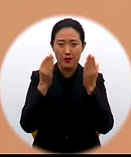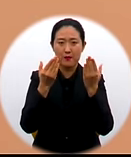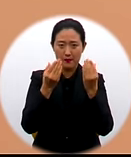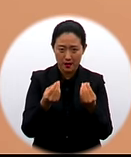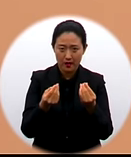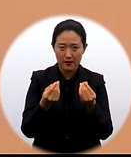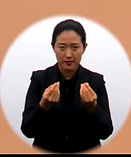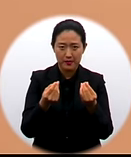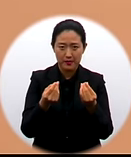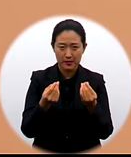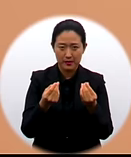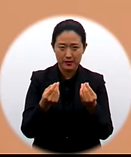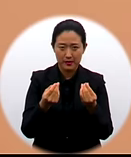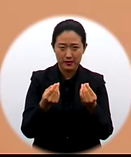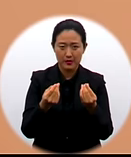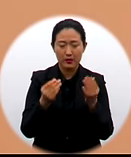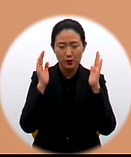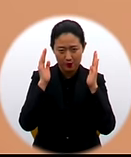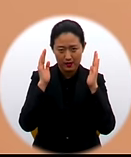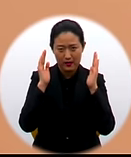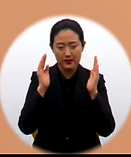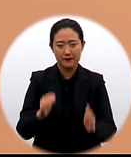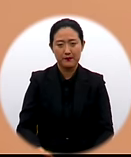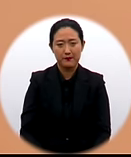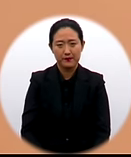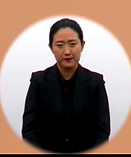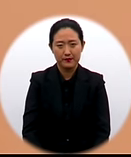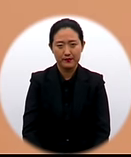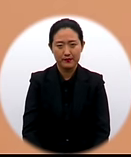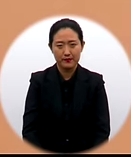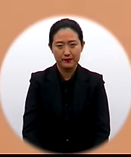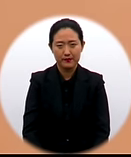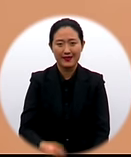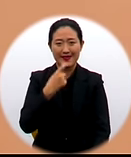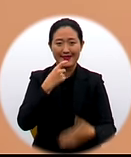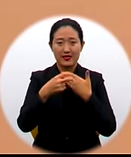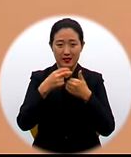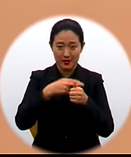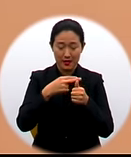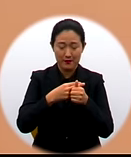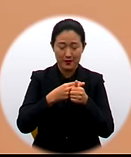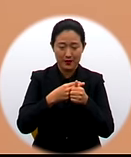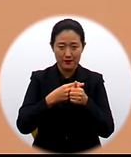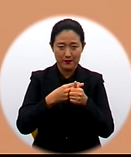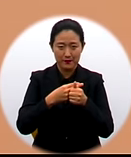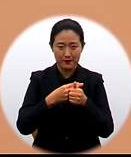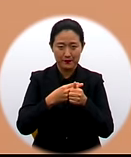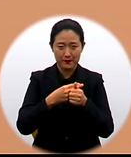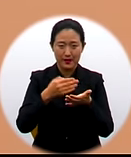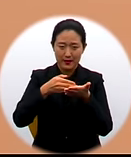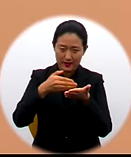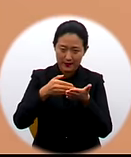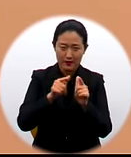말하는 스킬셋입니다. 제가 아까 치과의사의 미적 감각이 중요하다, 치과의사가 뭔가 납땜질하는 게 되게 중요하다 뭐 이런 얘기를 드렸던